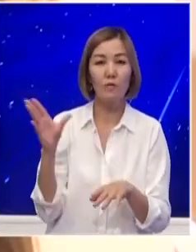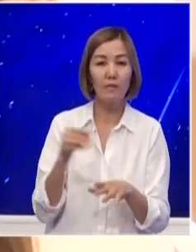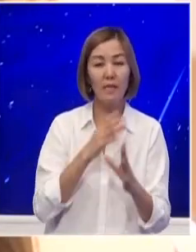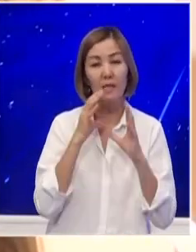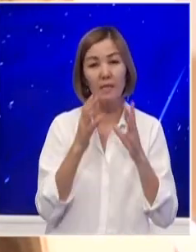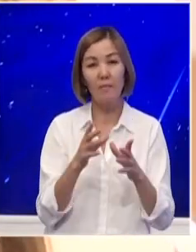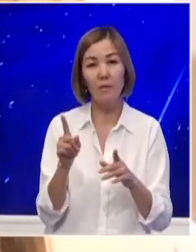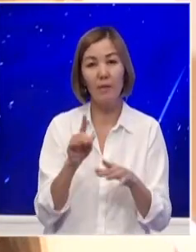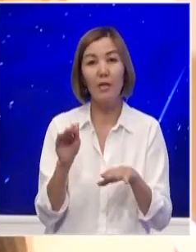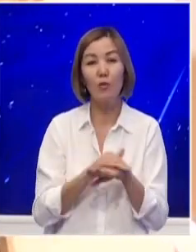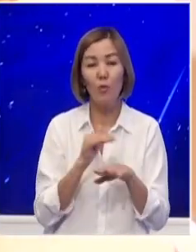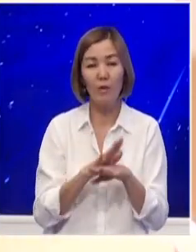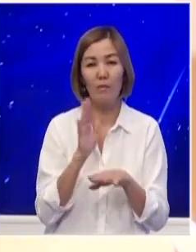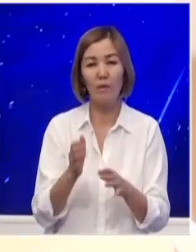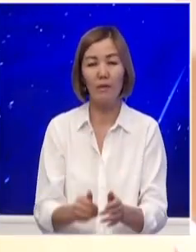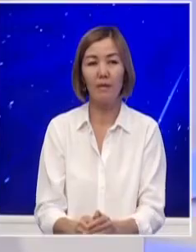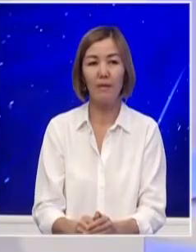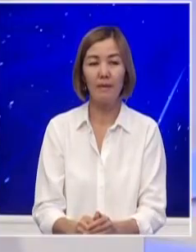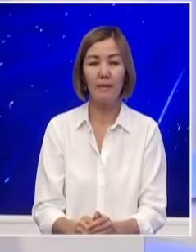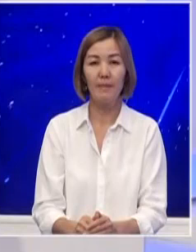земле были добрыми.